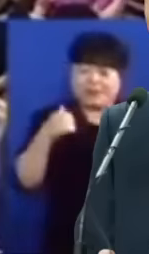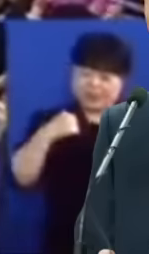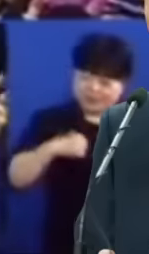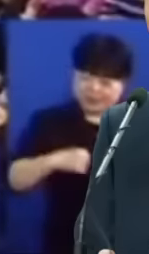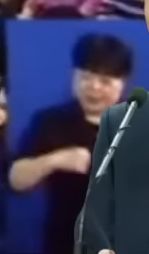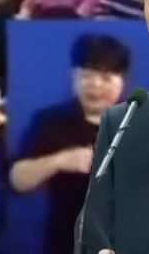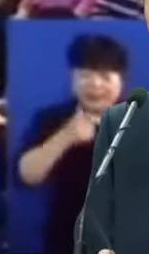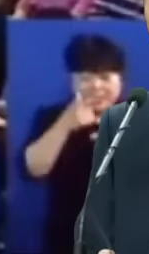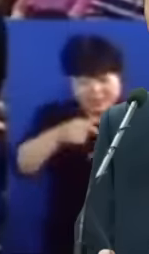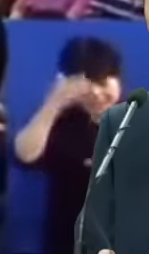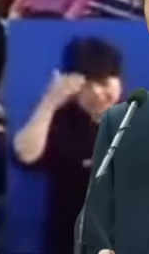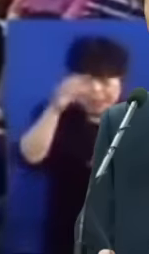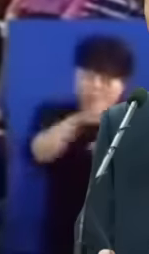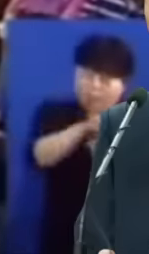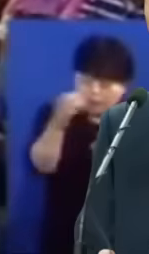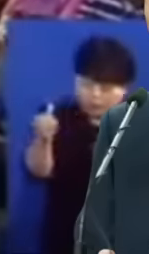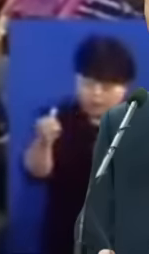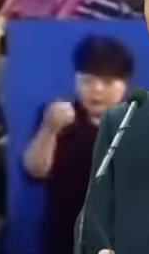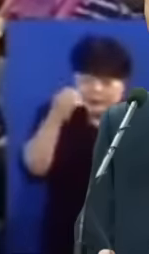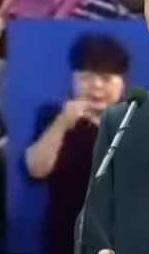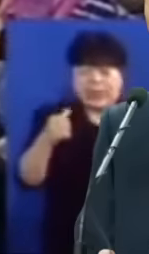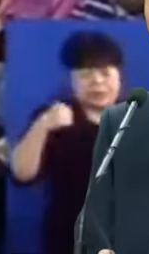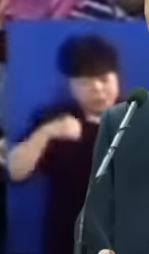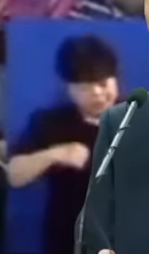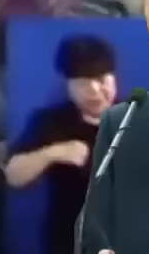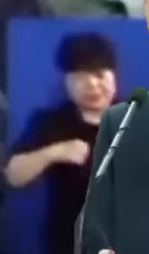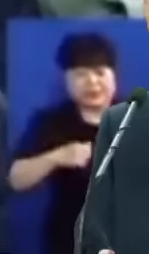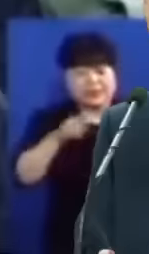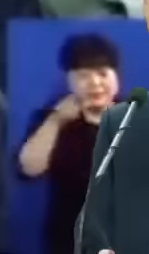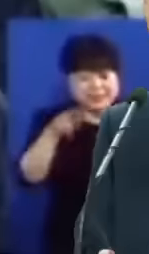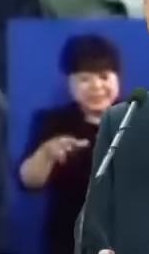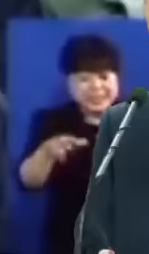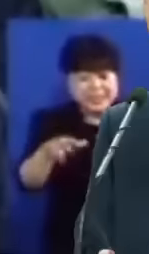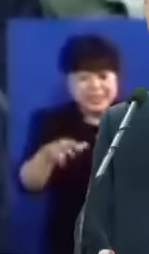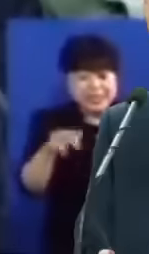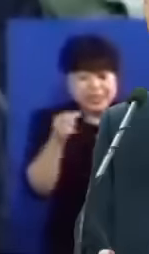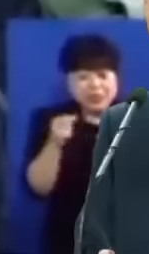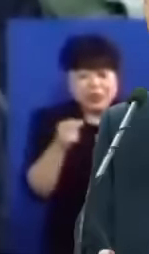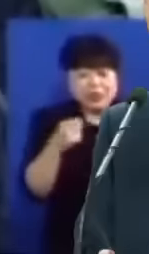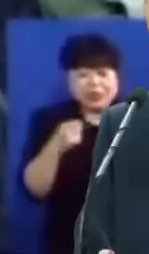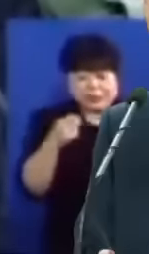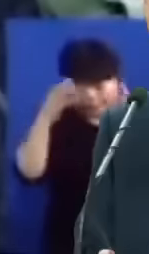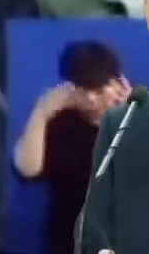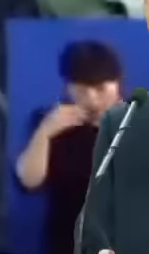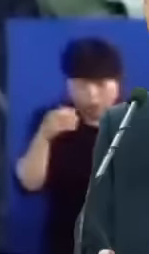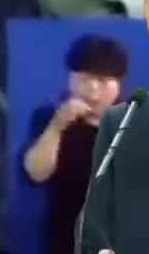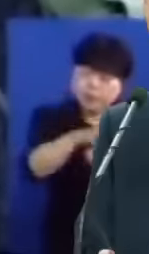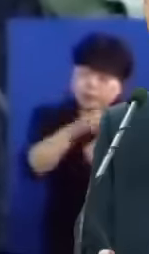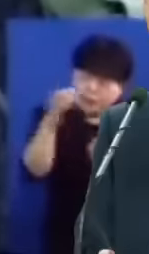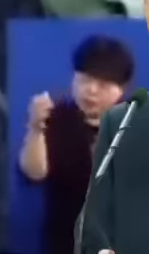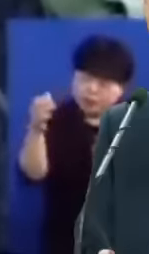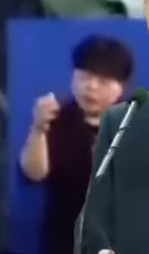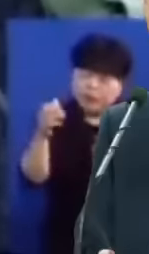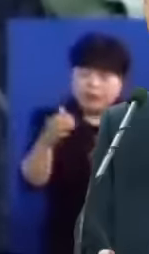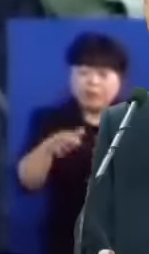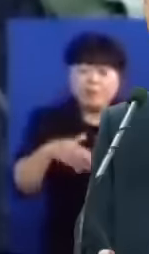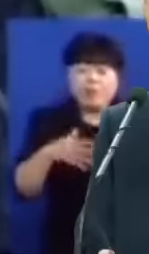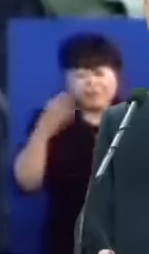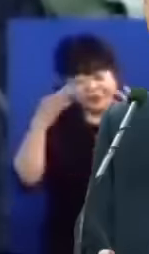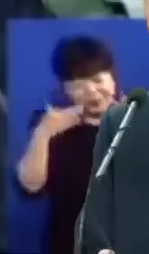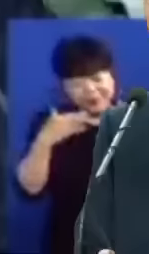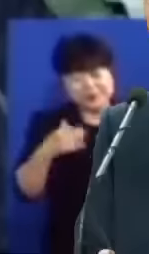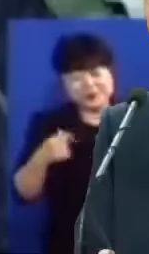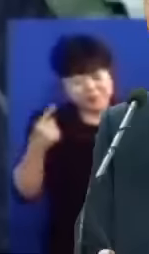입어라. 옛사람은 벗어버리고 새사람을 입어라. 이제 겨울 옷은 더워지면 벗어버리고 봄과